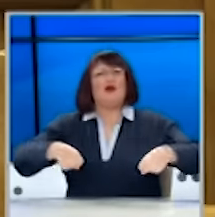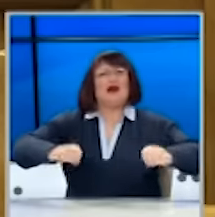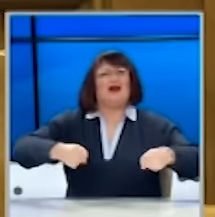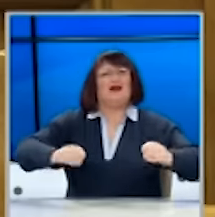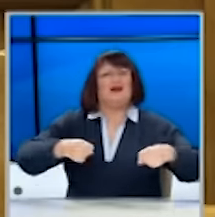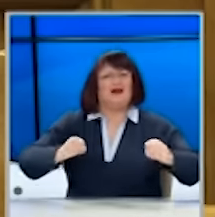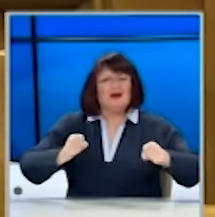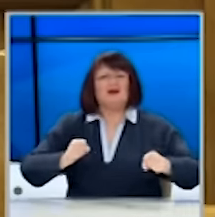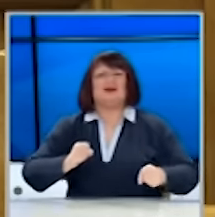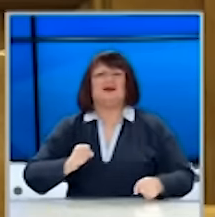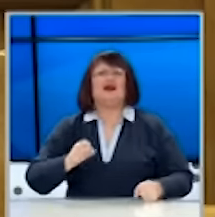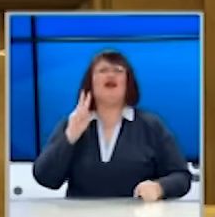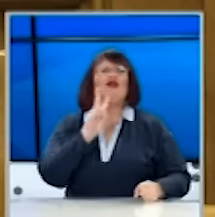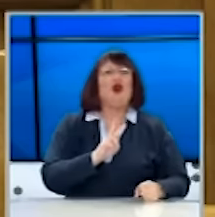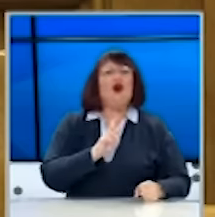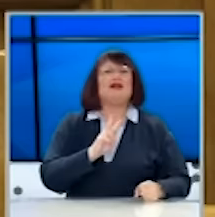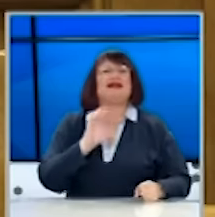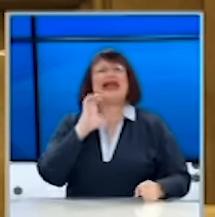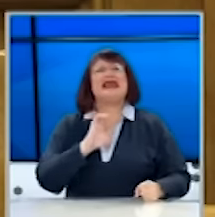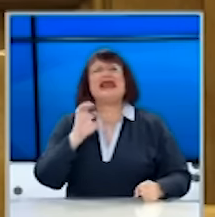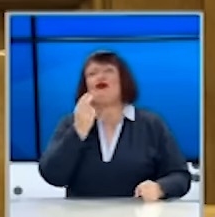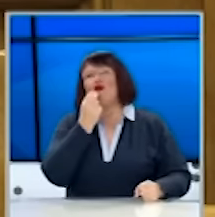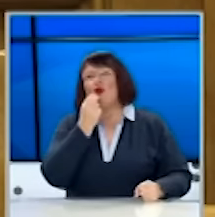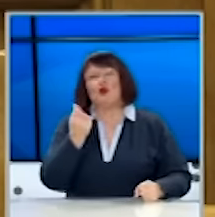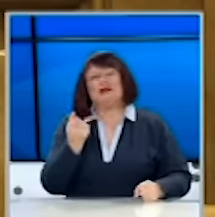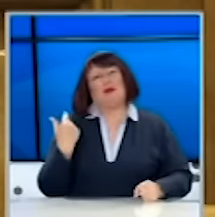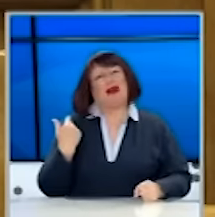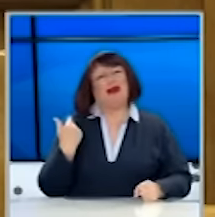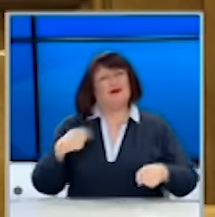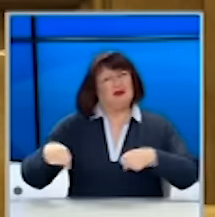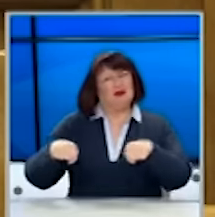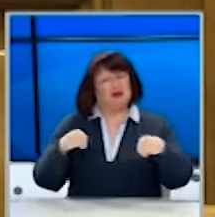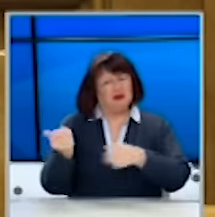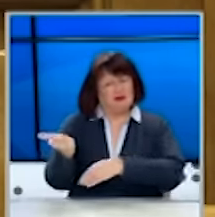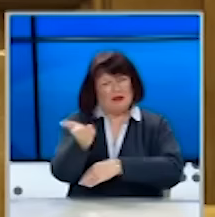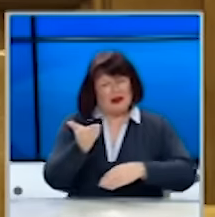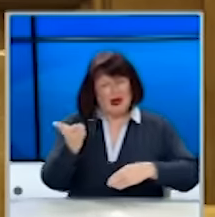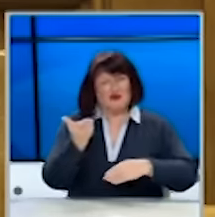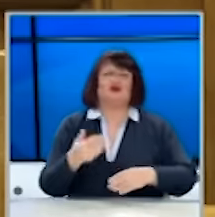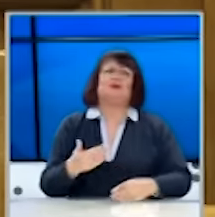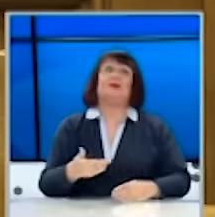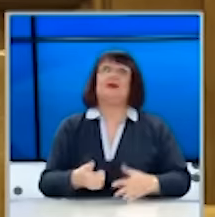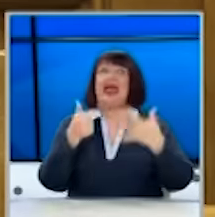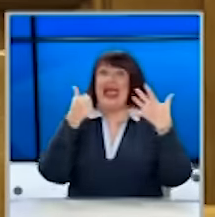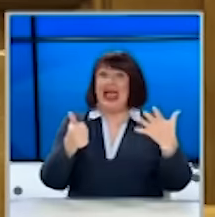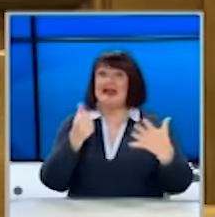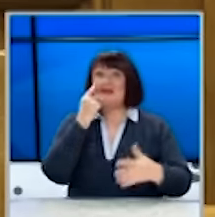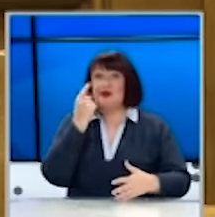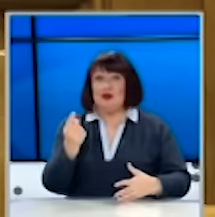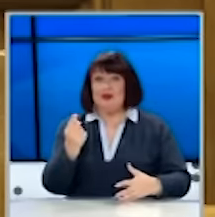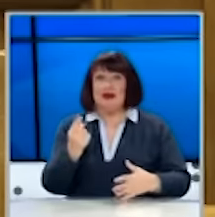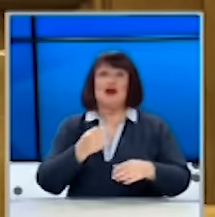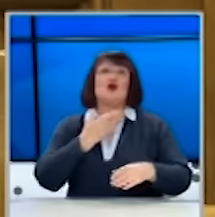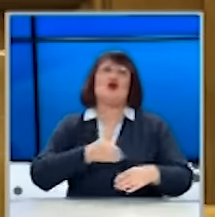της Volt που έγιναν τις προηγούμενες μόλις μέρες. Στις 6 του Νοέμβρη ακολουθούν οι